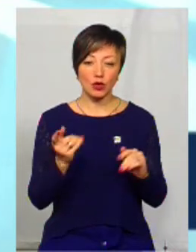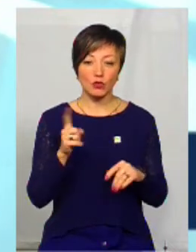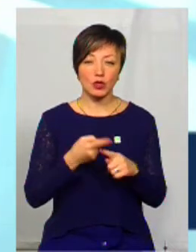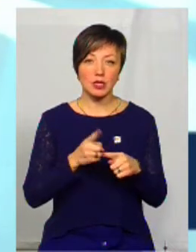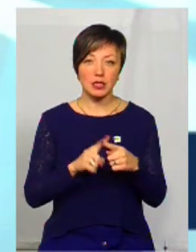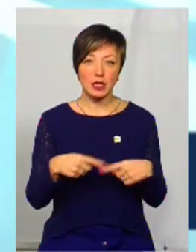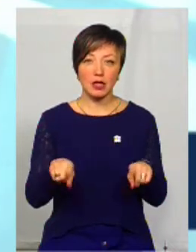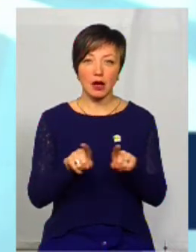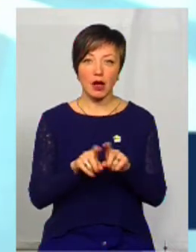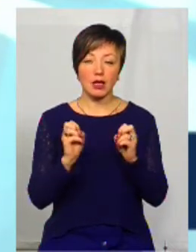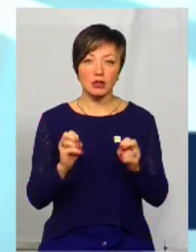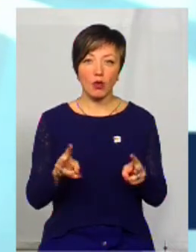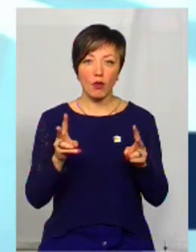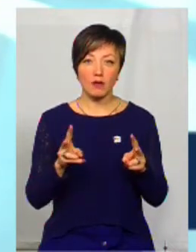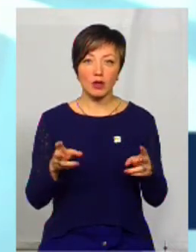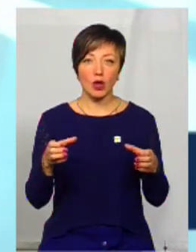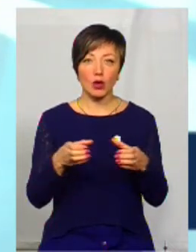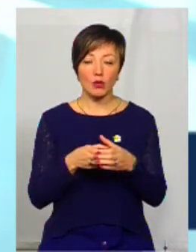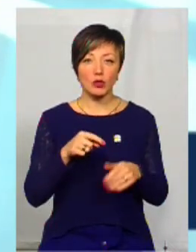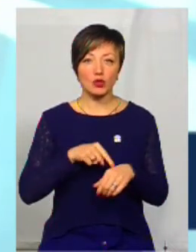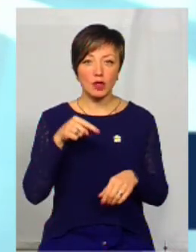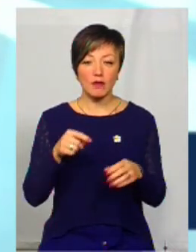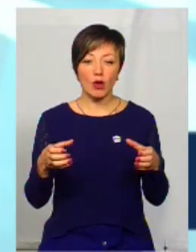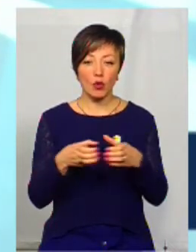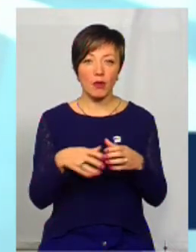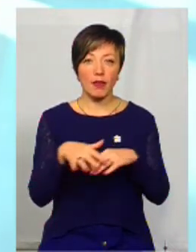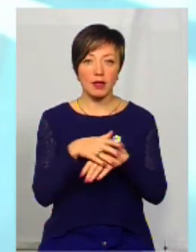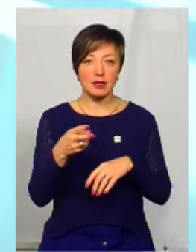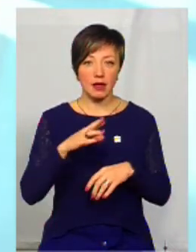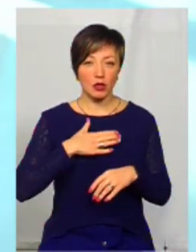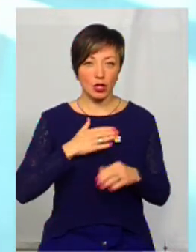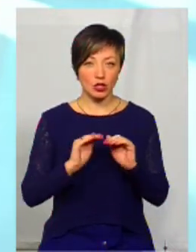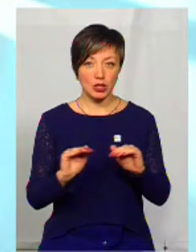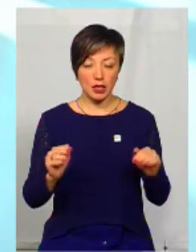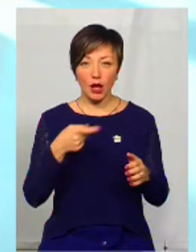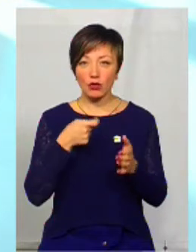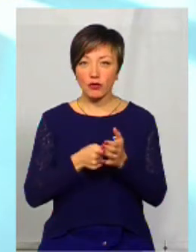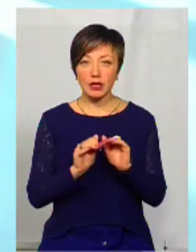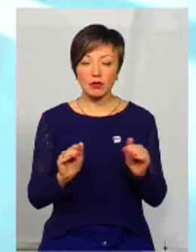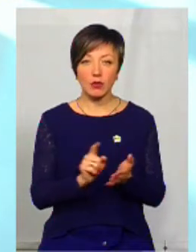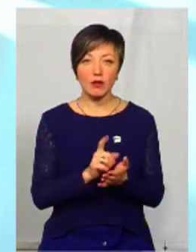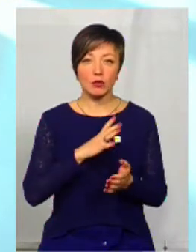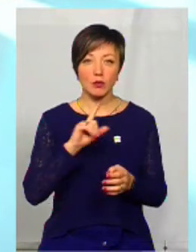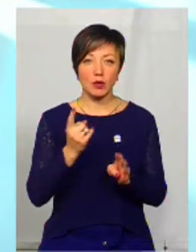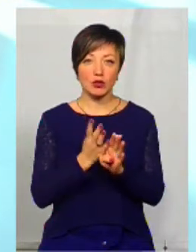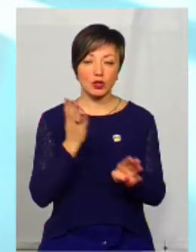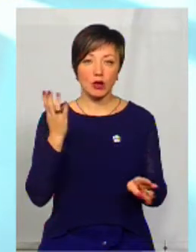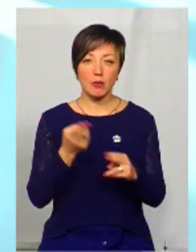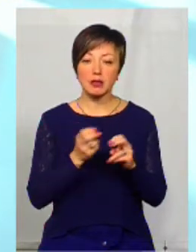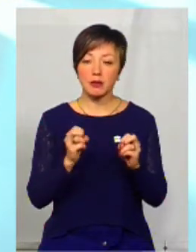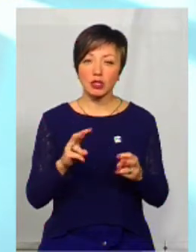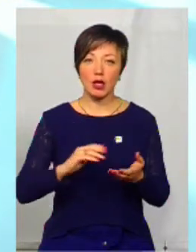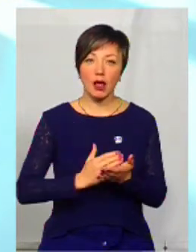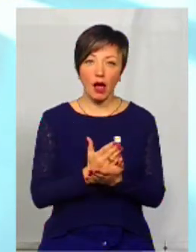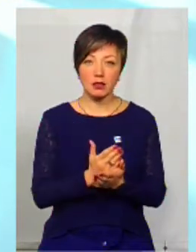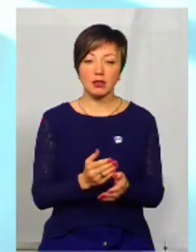тому що це така, скажімо, ризикована група і чутлива група населення, наші дітки. Харчування діток повинно бути в першу чергу безпечне,